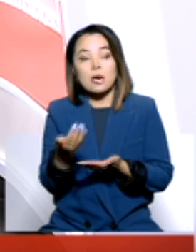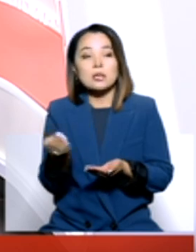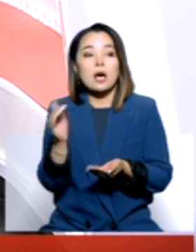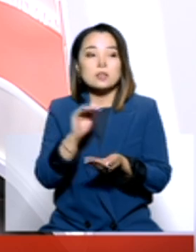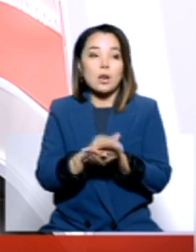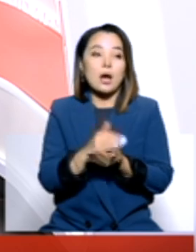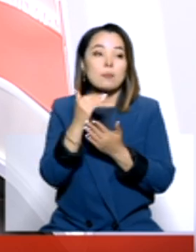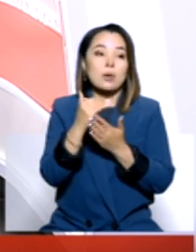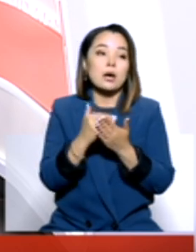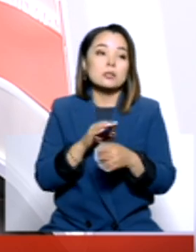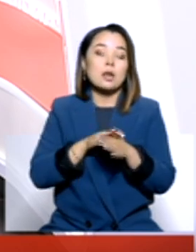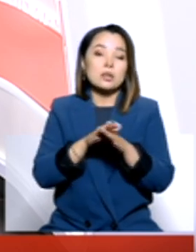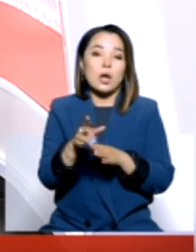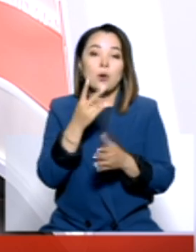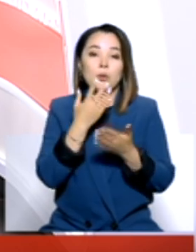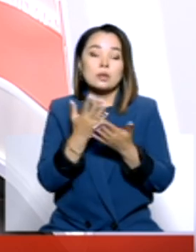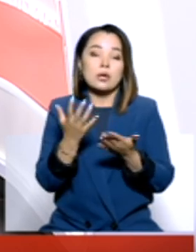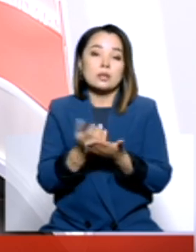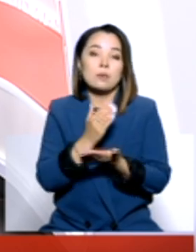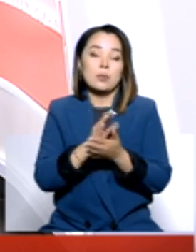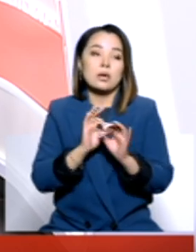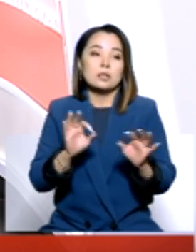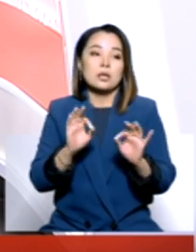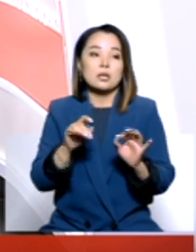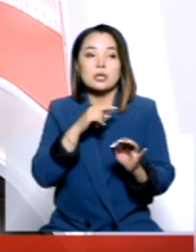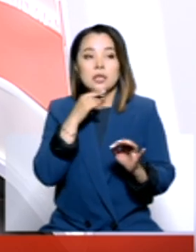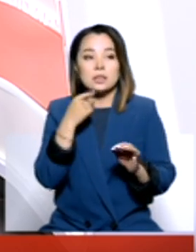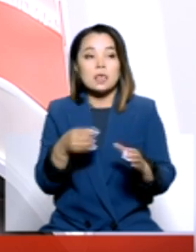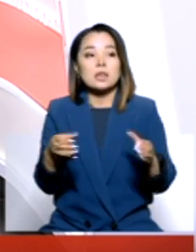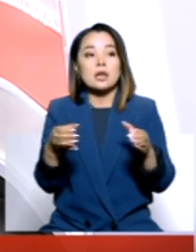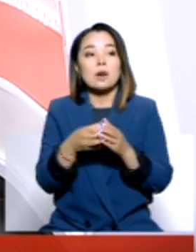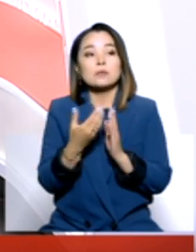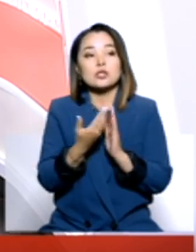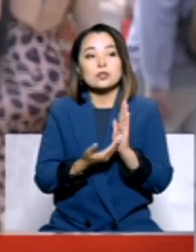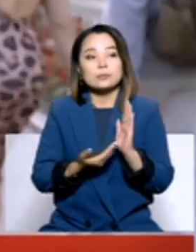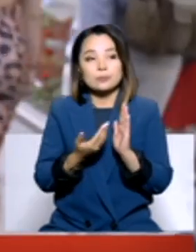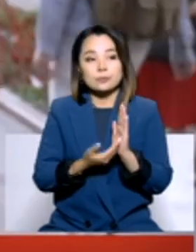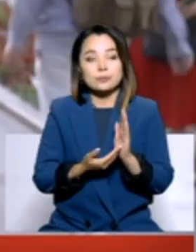таныстырған бағдарламада көрініс тапты, дейді ресейлік сарапшы.